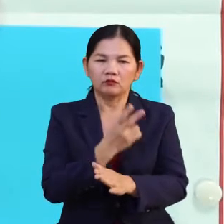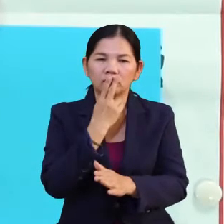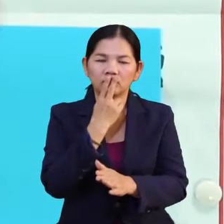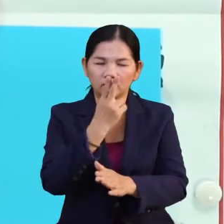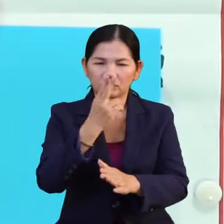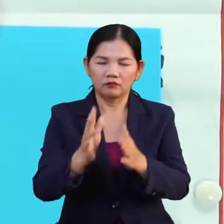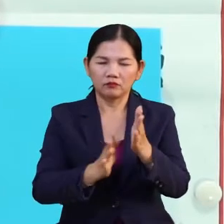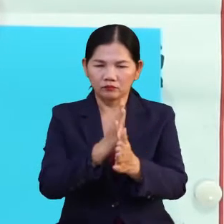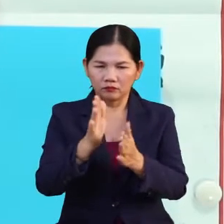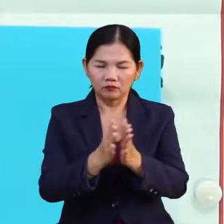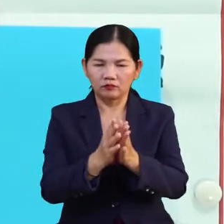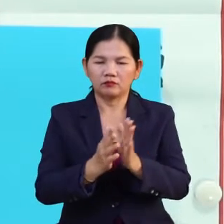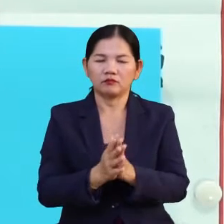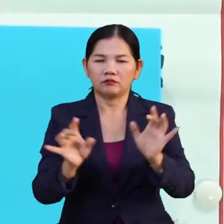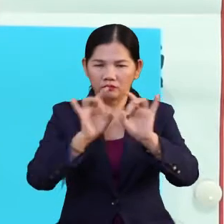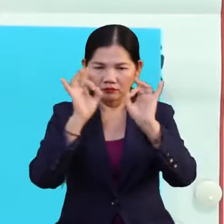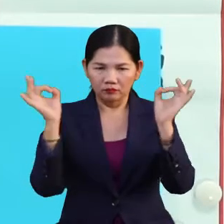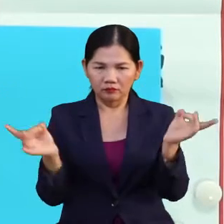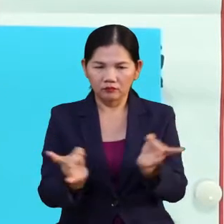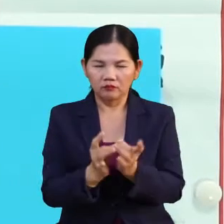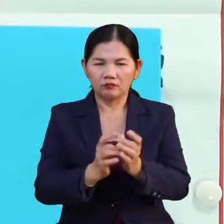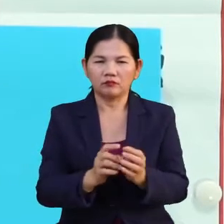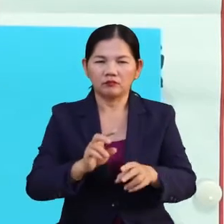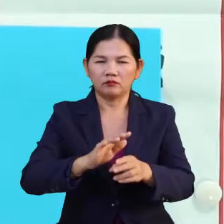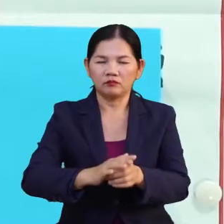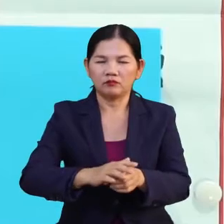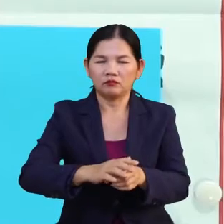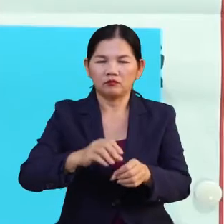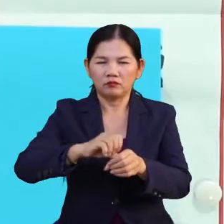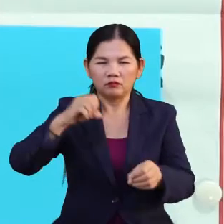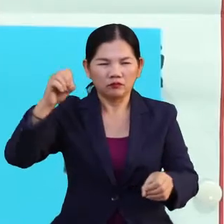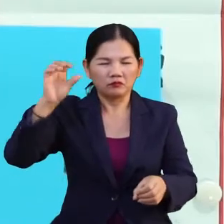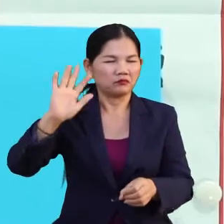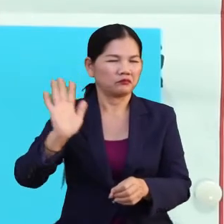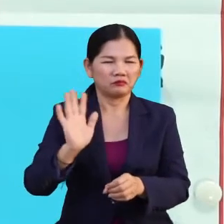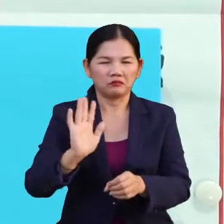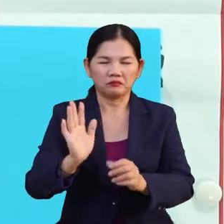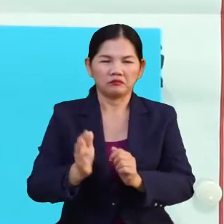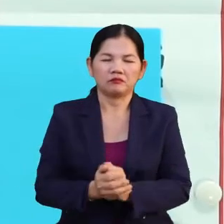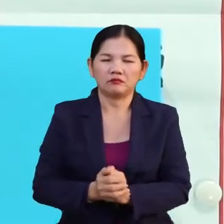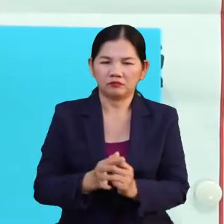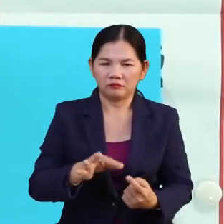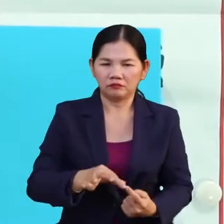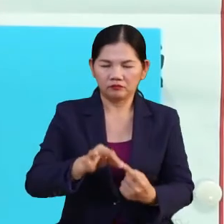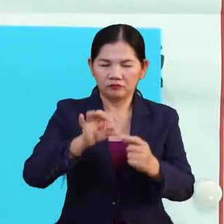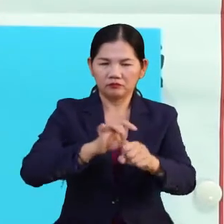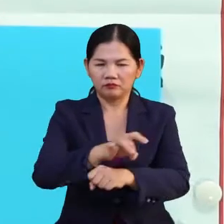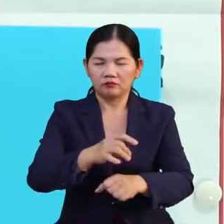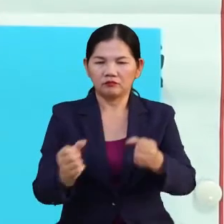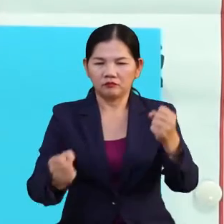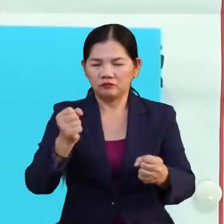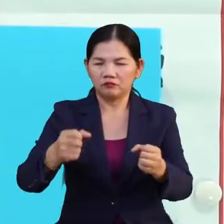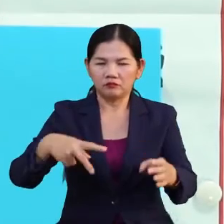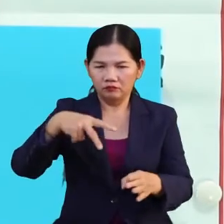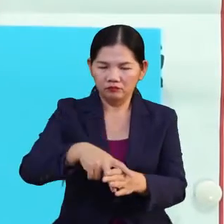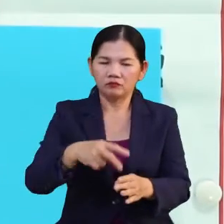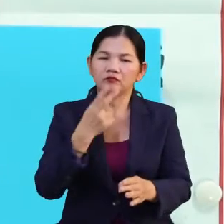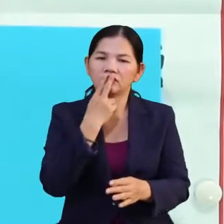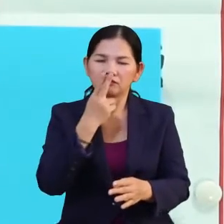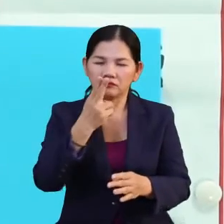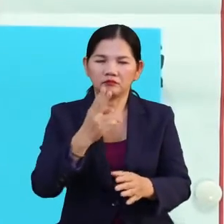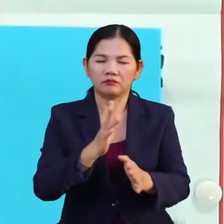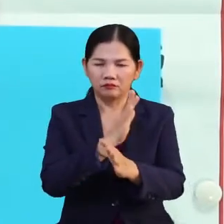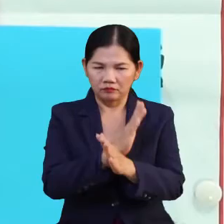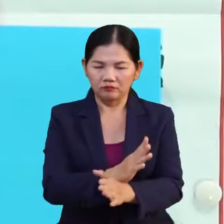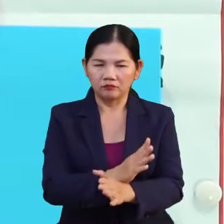រទេសយើងក៏ដោយលើពិភពលោកគេមិនចង់ឲ្យមានផ្សែងបារីទេណាកូនចាអញ្ចឹងជាពិសេសនៅក្នុងពេលជិះរថយន្តទៀតគឺអំពើល្អរបស់គេ